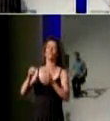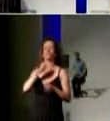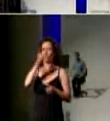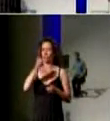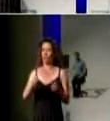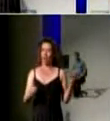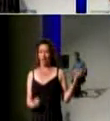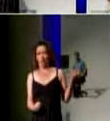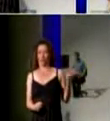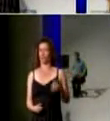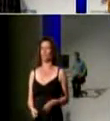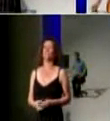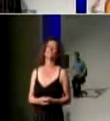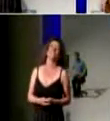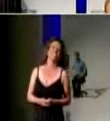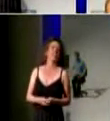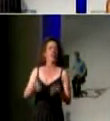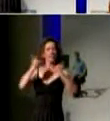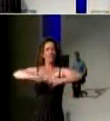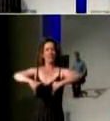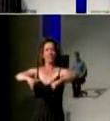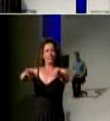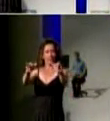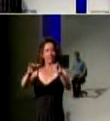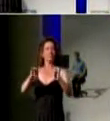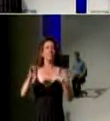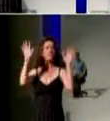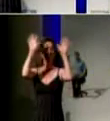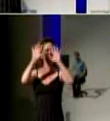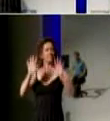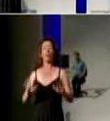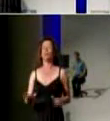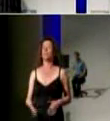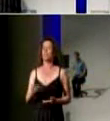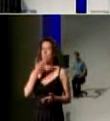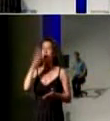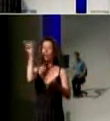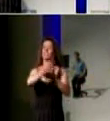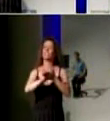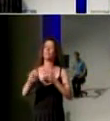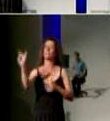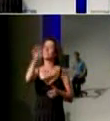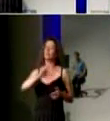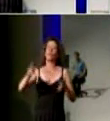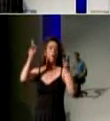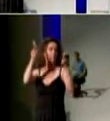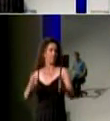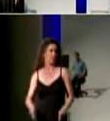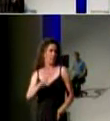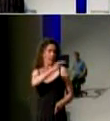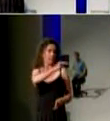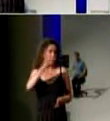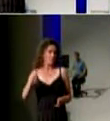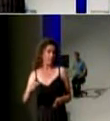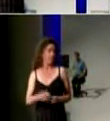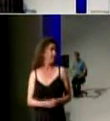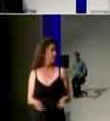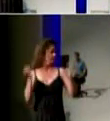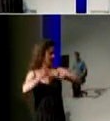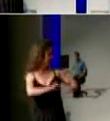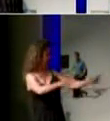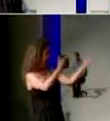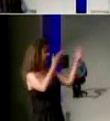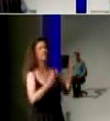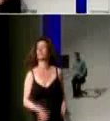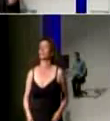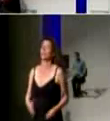rocker, à poursuivre la présentation. Je vous souhaite une excellente semaine québécoise des personnes handicapées. Je vous laisse la place.